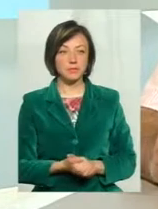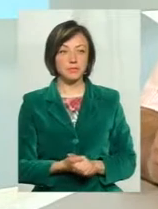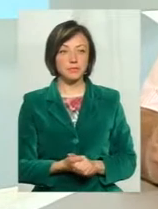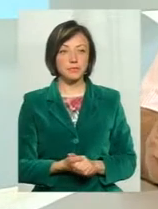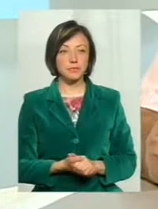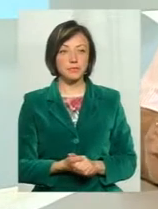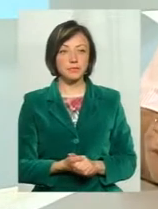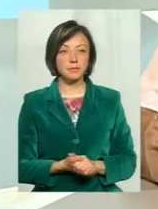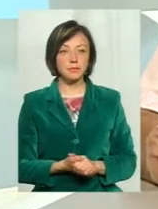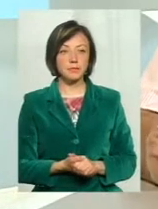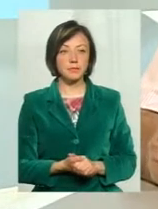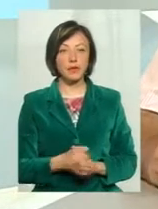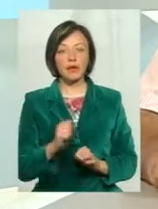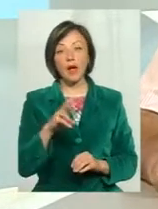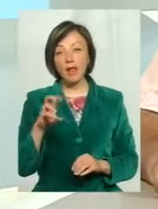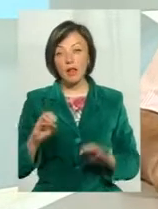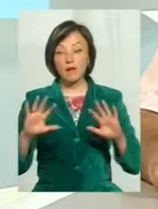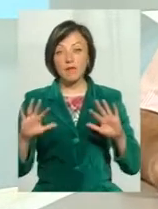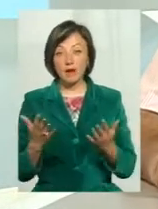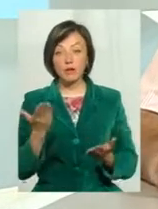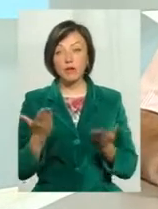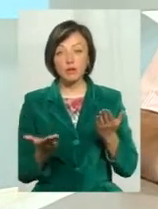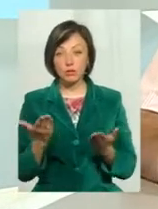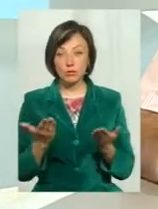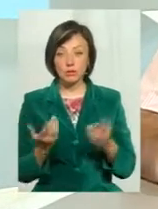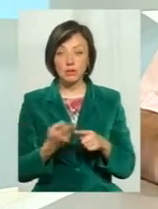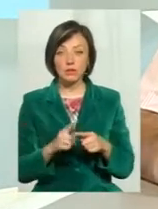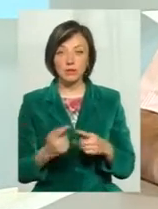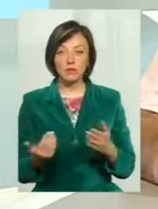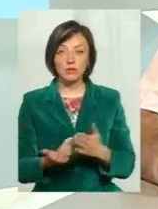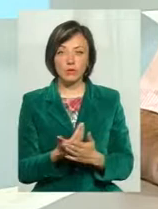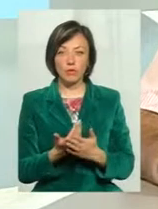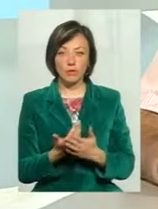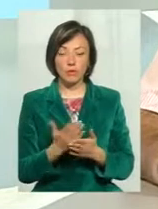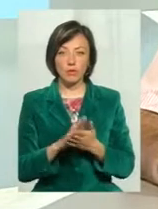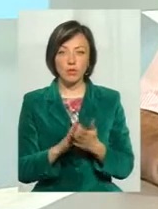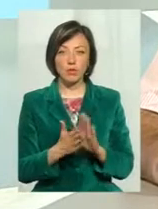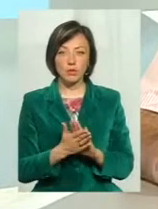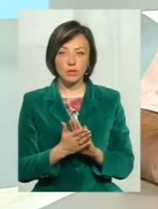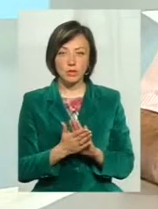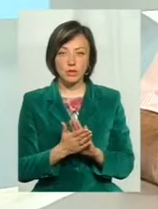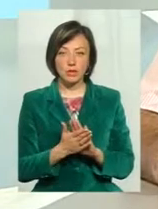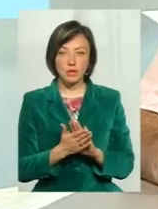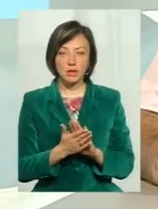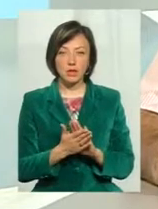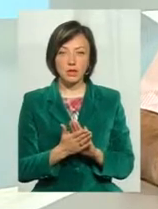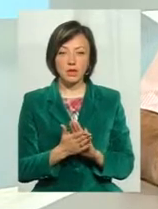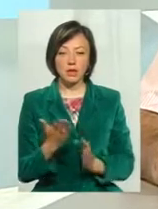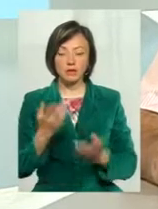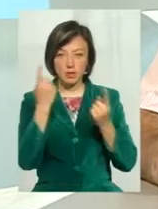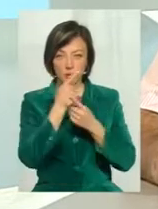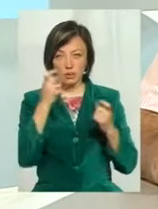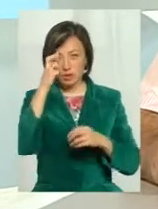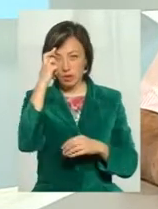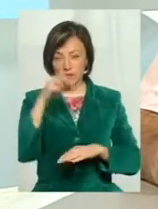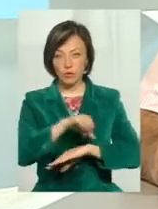Проте, у разі, якщо також і передбачено це нове в положенні, про те, якщо буде зазначена інформація з